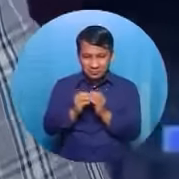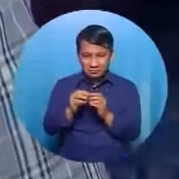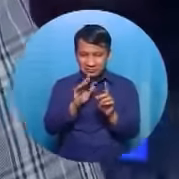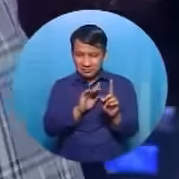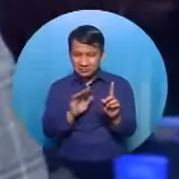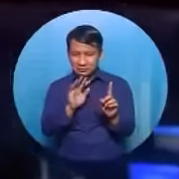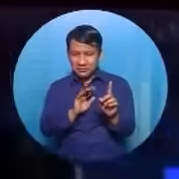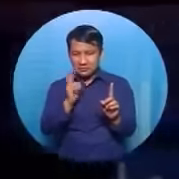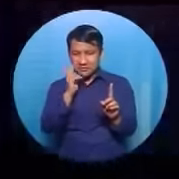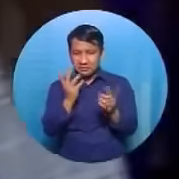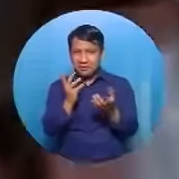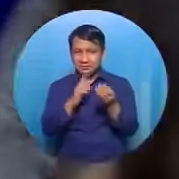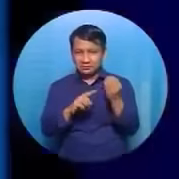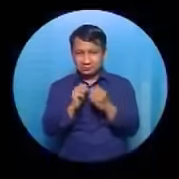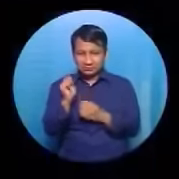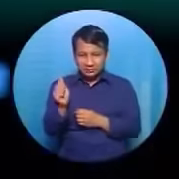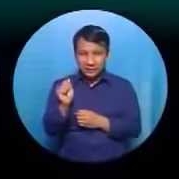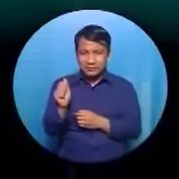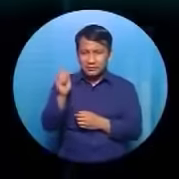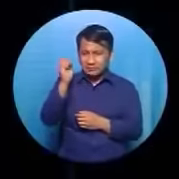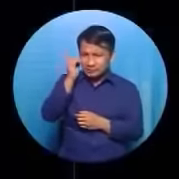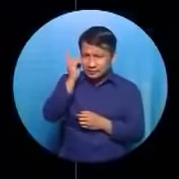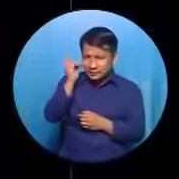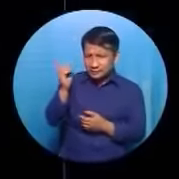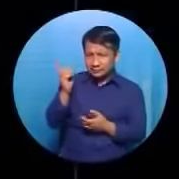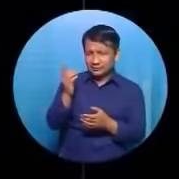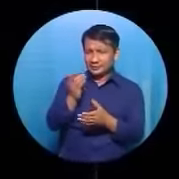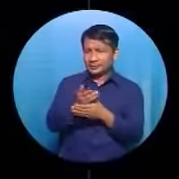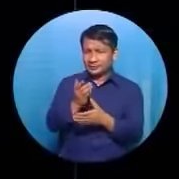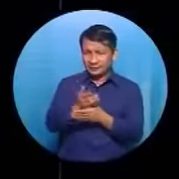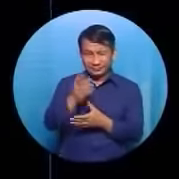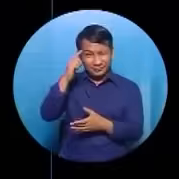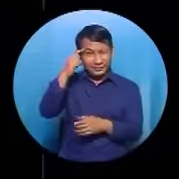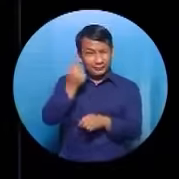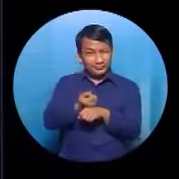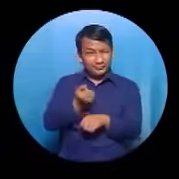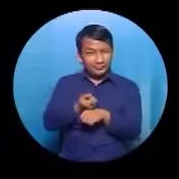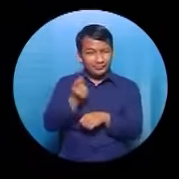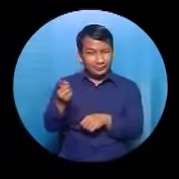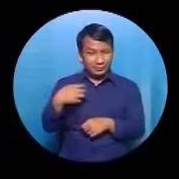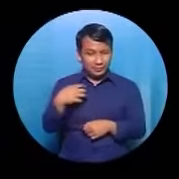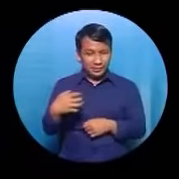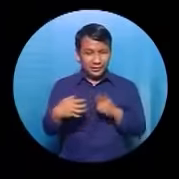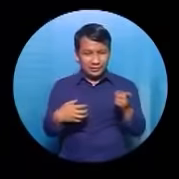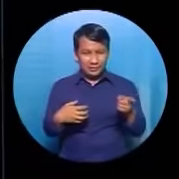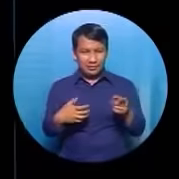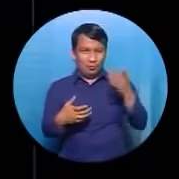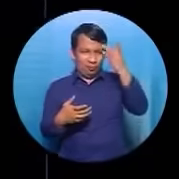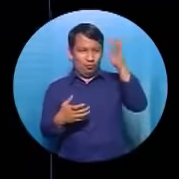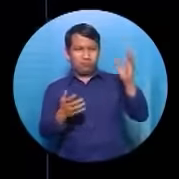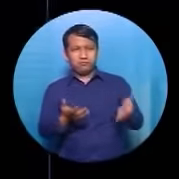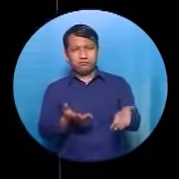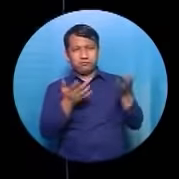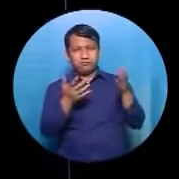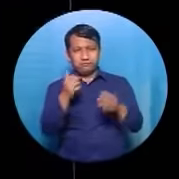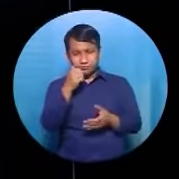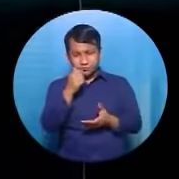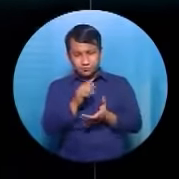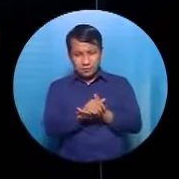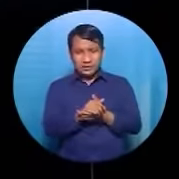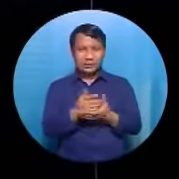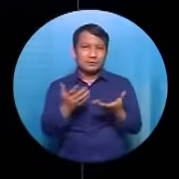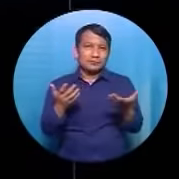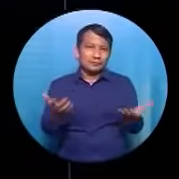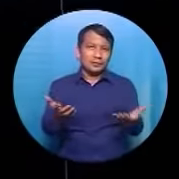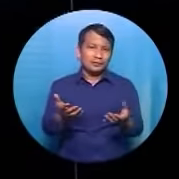at magsiyasat. Sabi nga ni Dari Halipa, perwisyo kang pulis ka, dapat makulong ka. Si Nelson Gueco naman, ang galing talaga ni Missy sa timing.